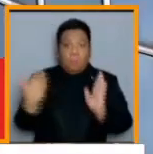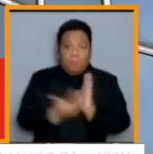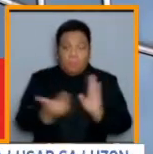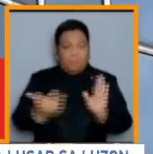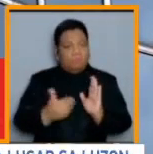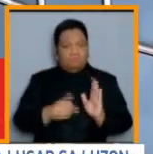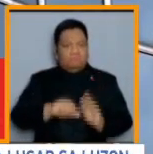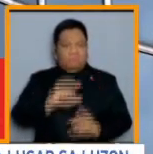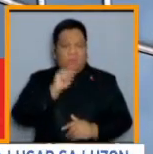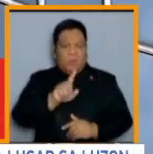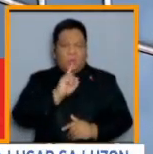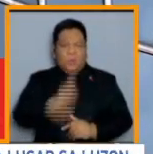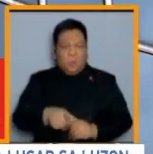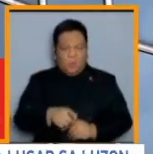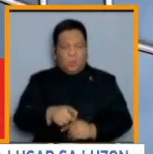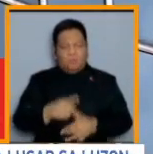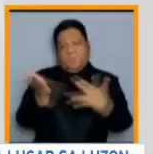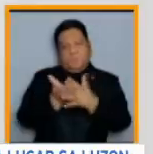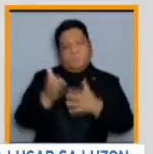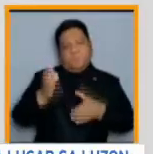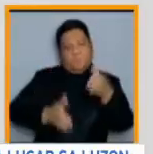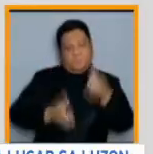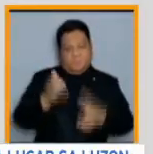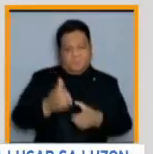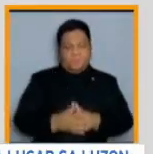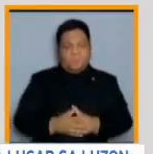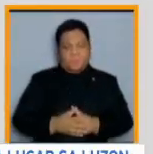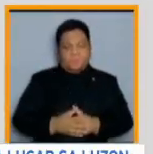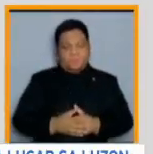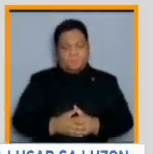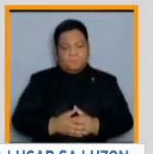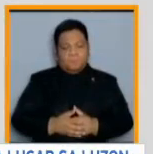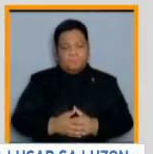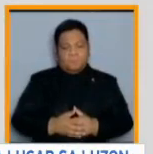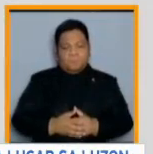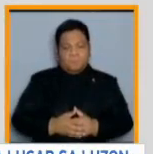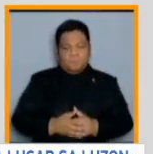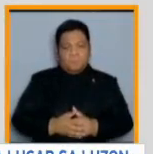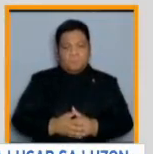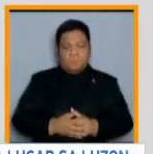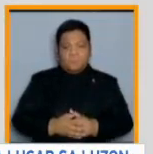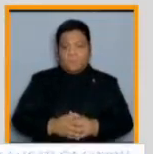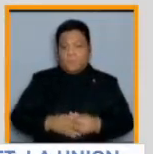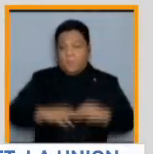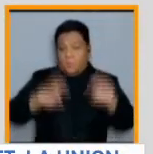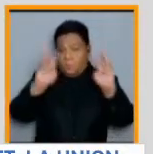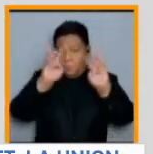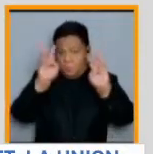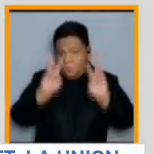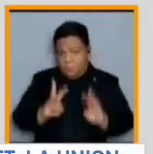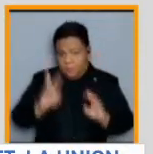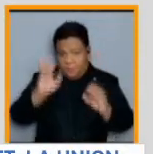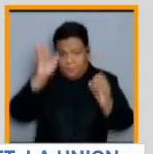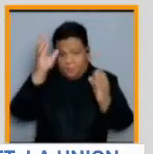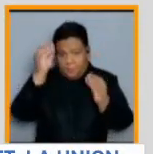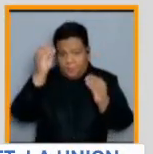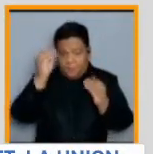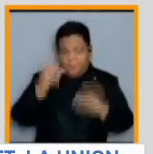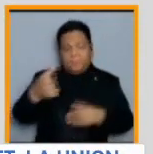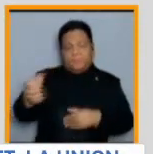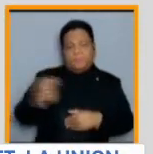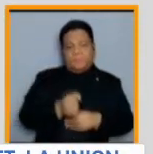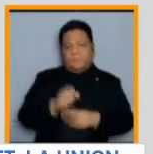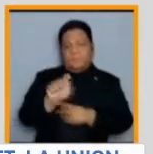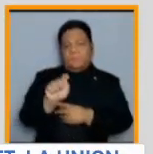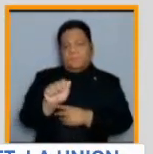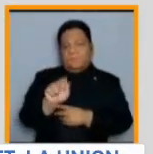Inendorso na ng DOT sa PNP ang kaso. Ang ulat panahon ni GMA resident meteorologist Nathaniel